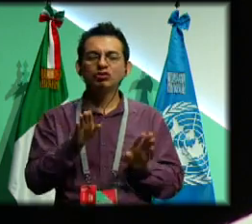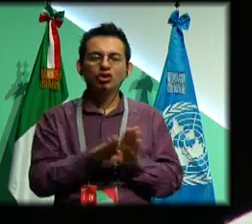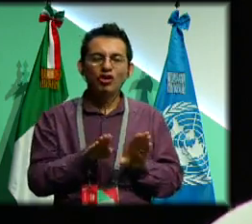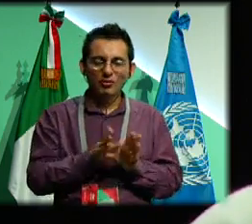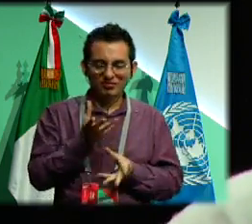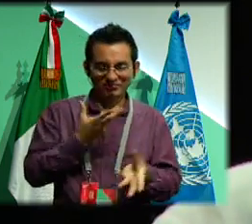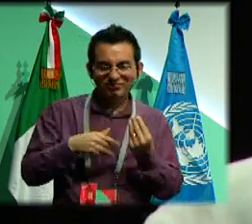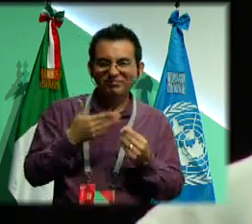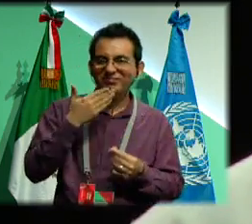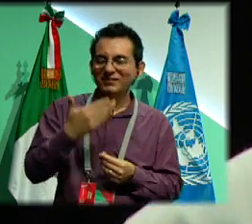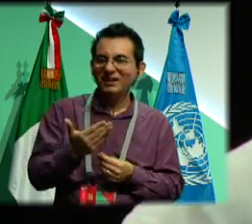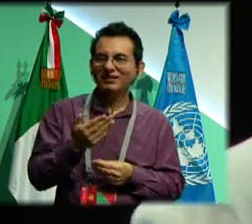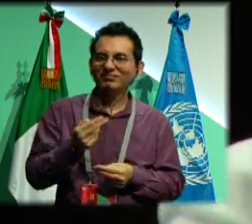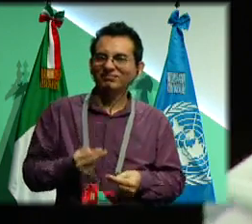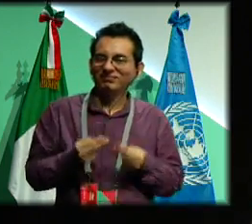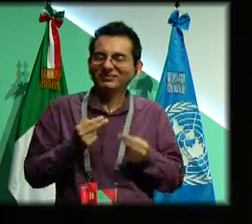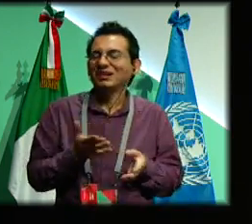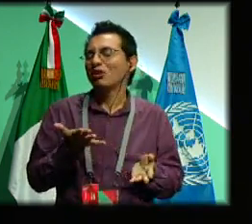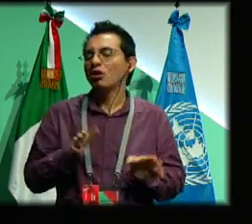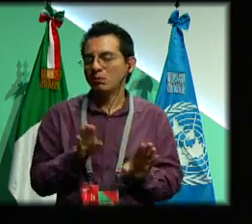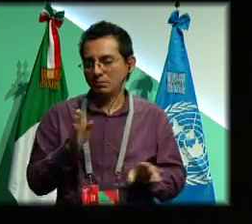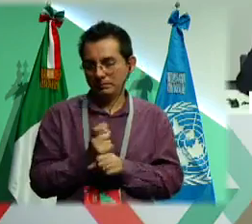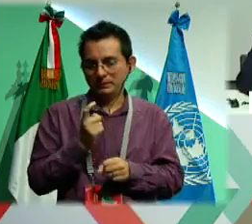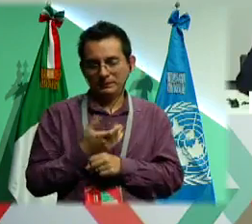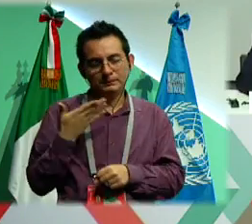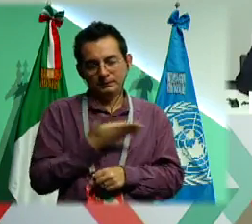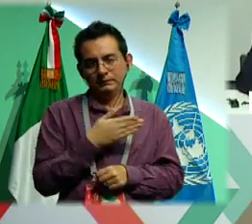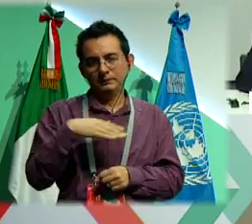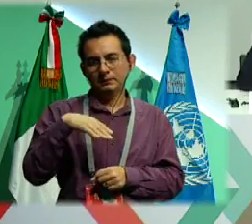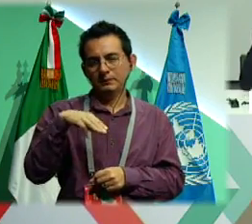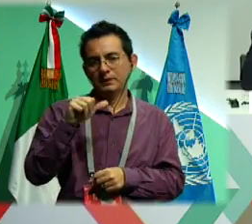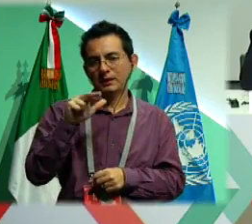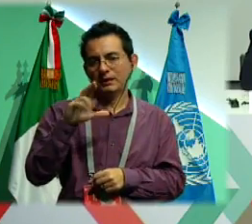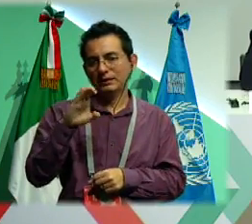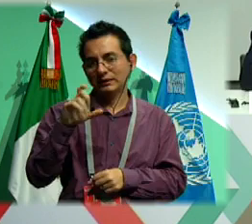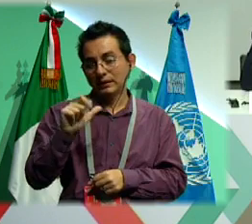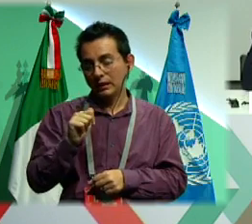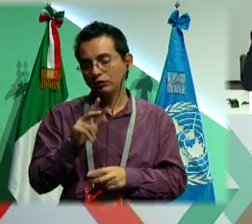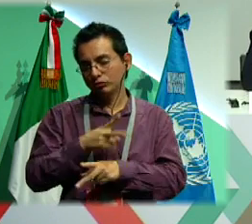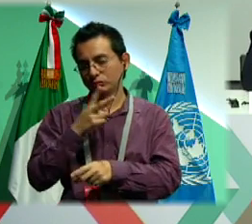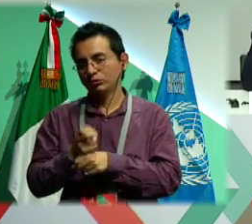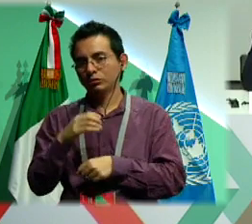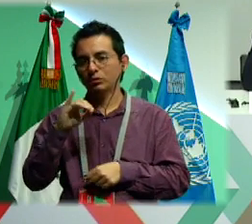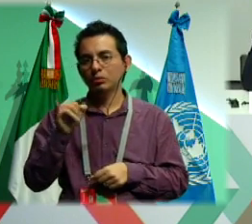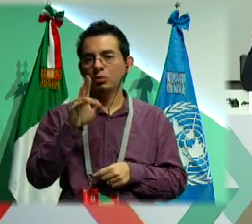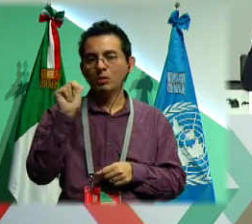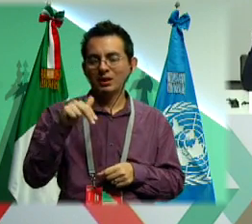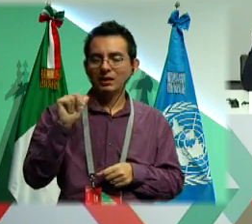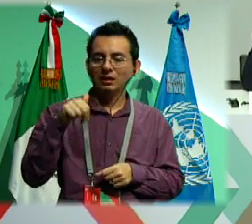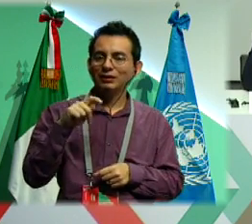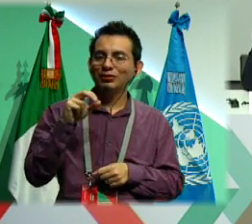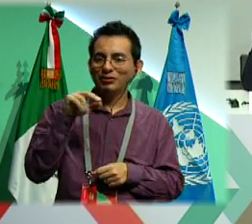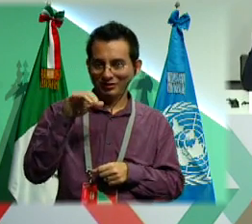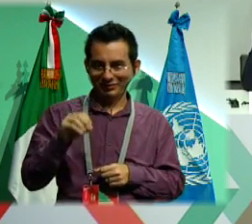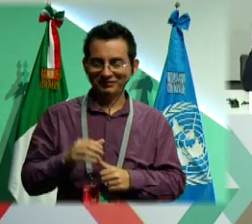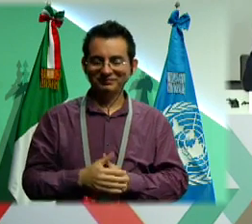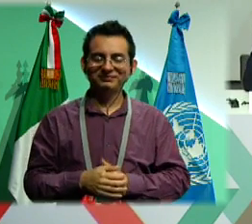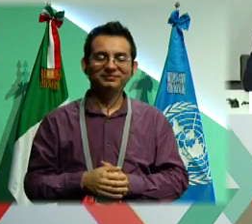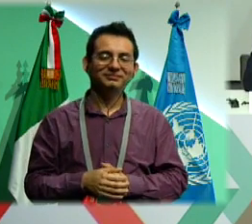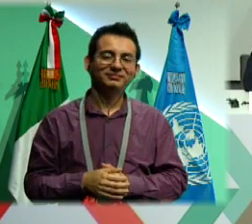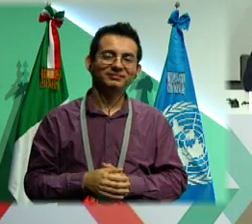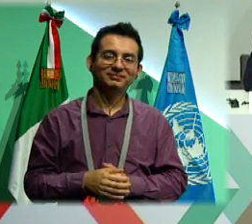là? Marcela, vous pouvez commencer, puis Juan Antonio. Je vous remercie de